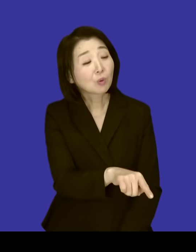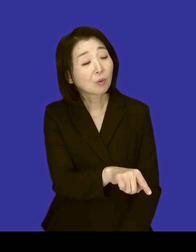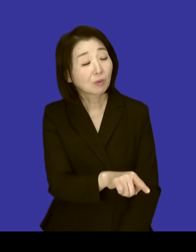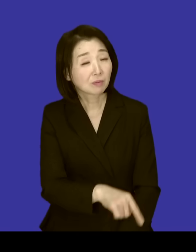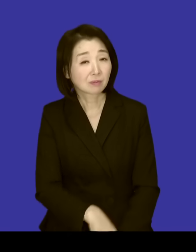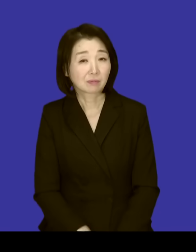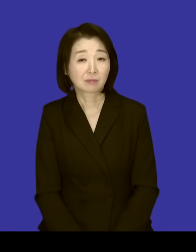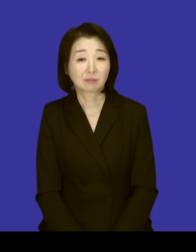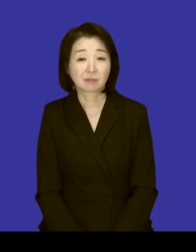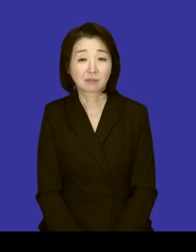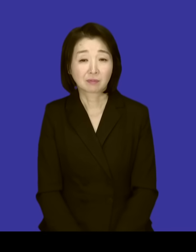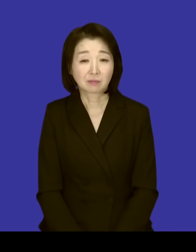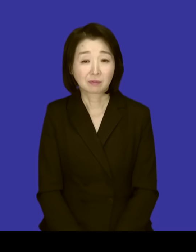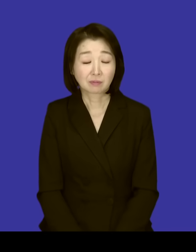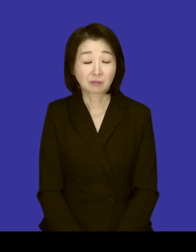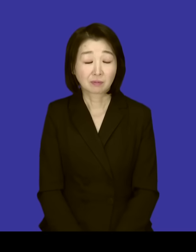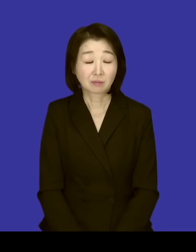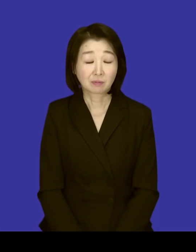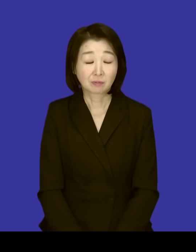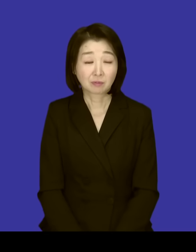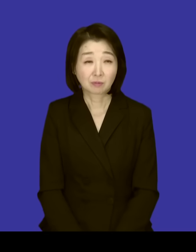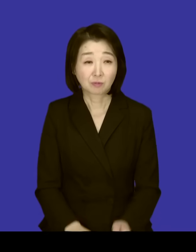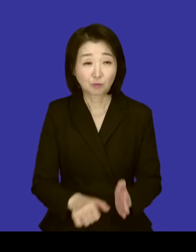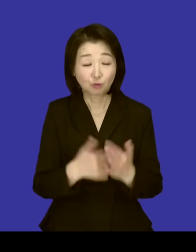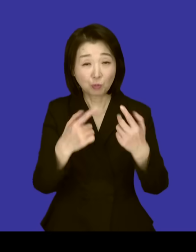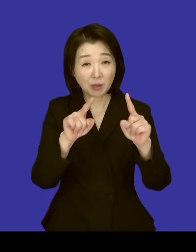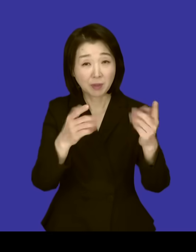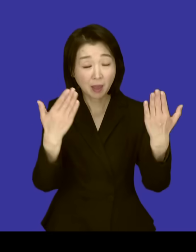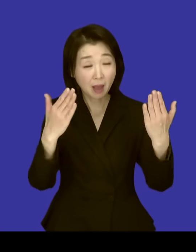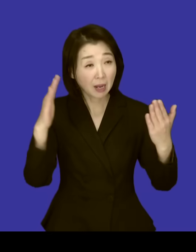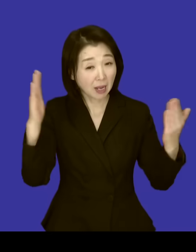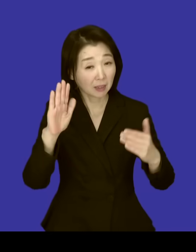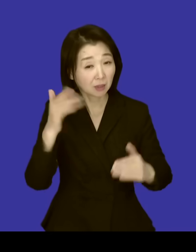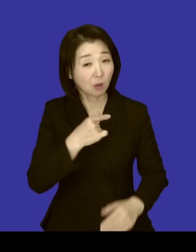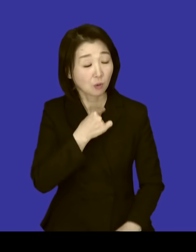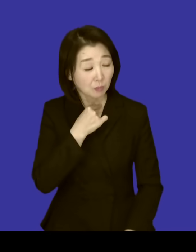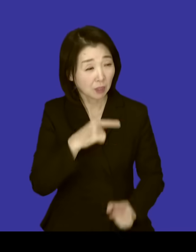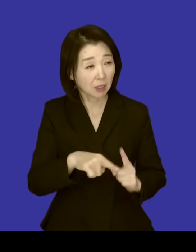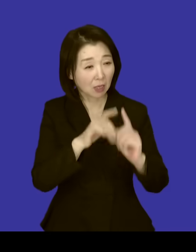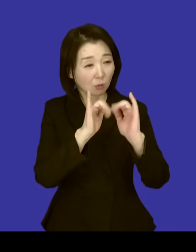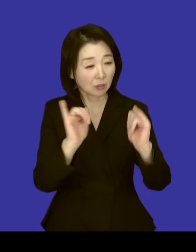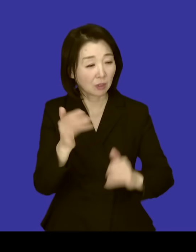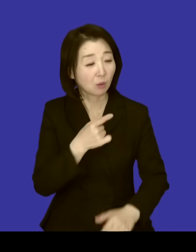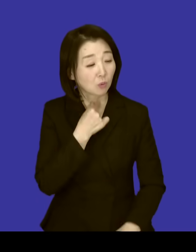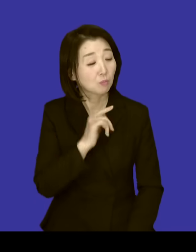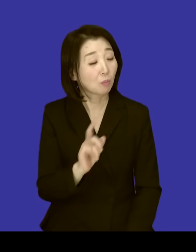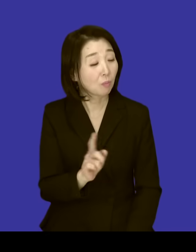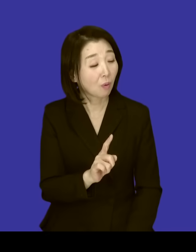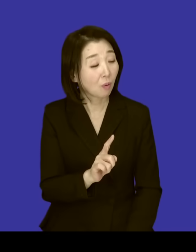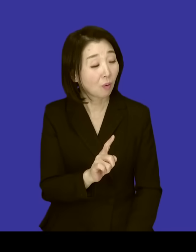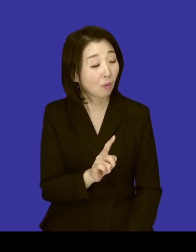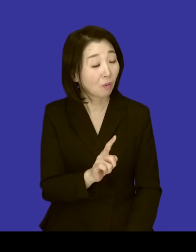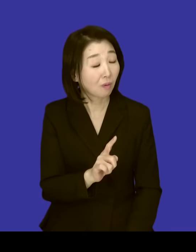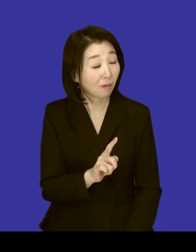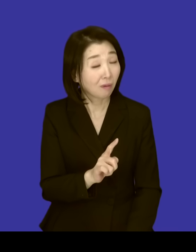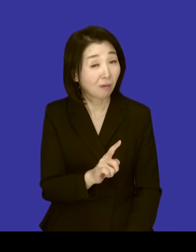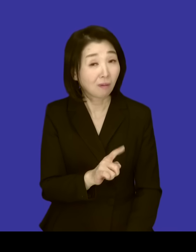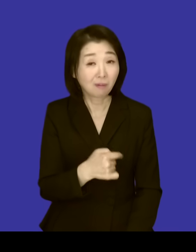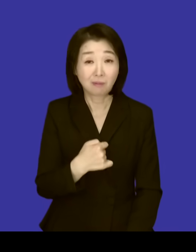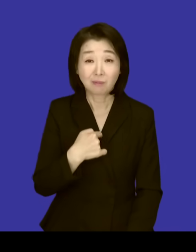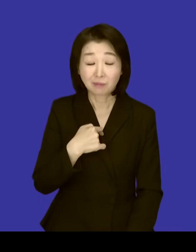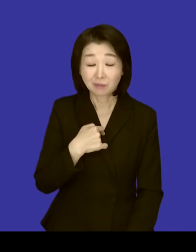너는 명문대생이 되고 싶은 거냐 간호사가 되고 싶은 거냐. 물론 뭐